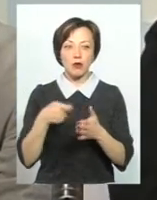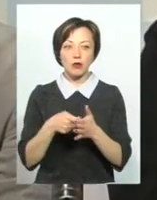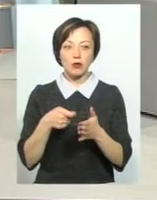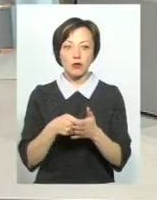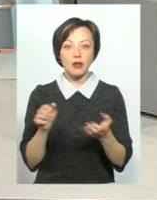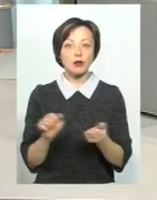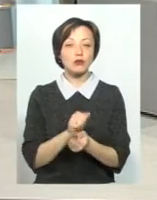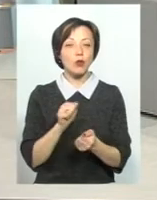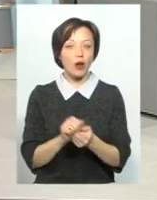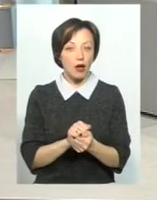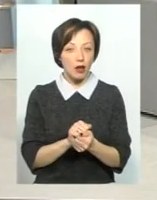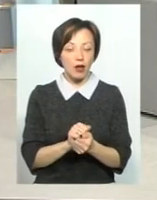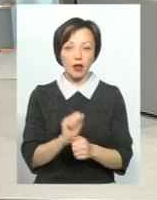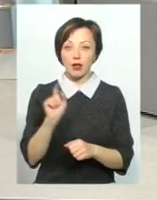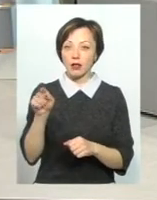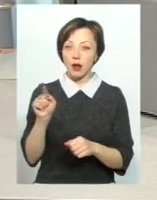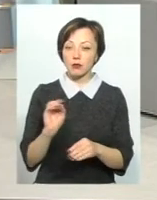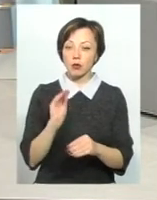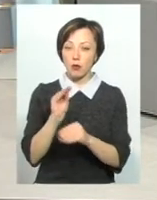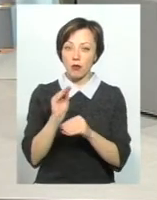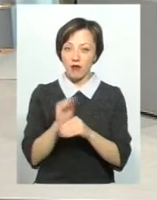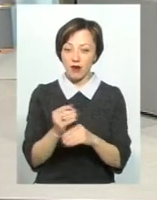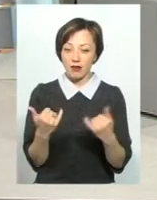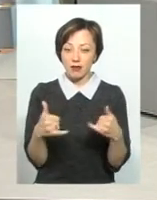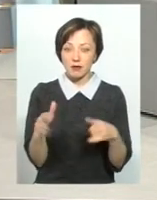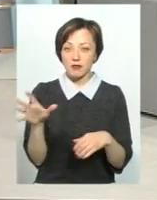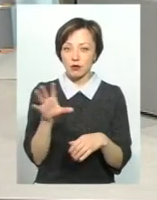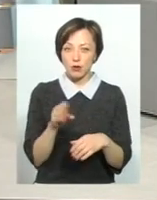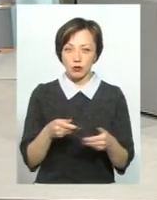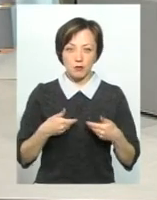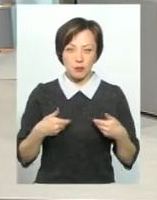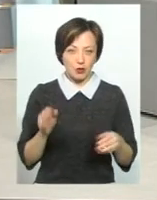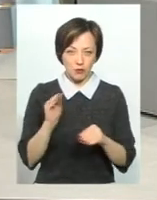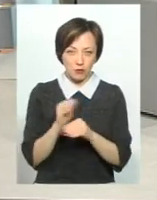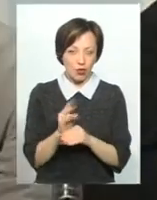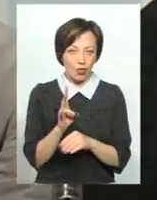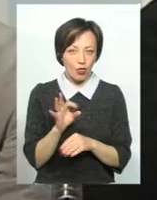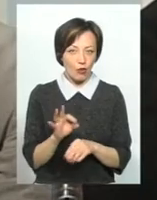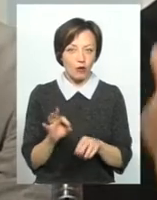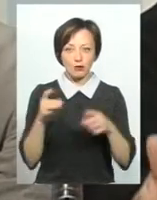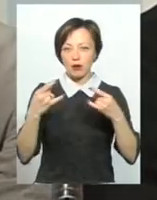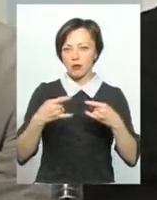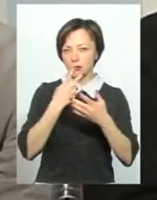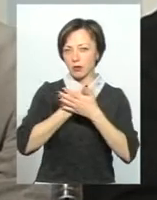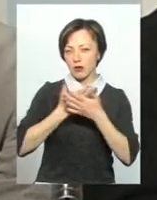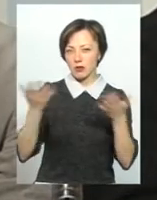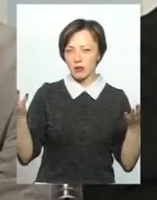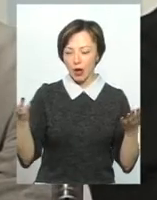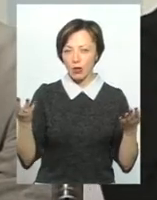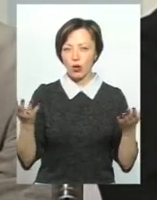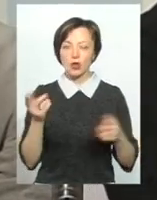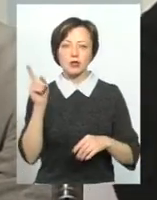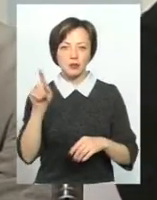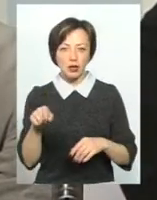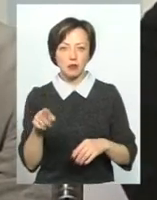сухе. І там додавання всього, чого ми додавали до того. Но зато телебачення показало, що